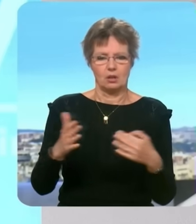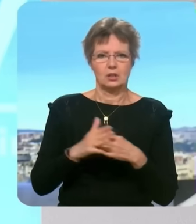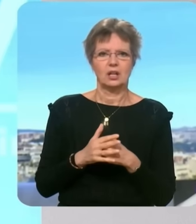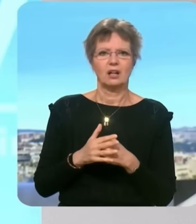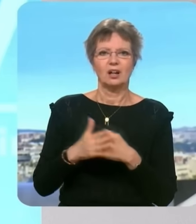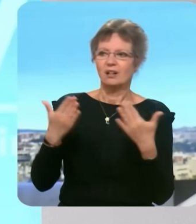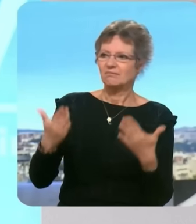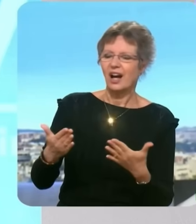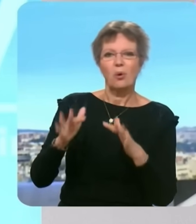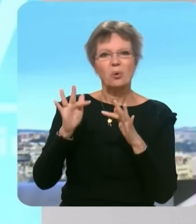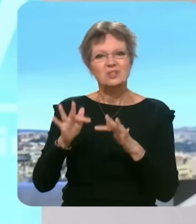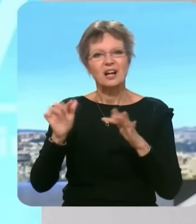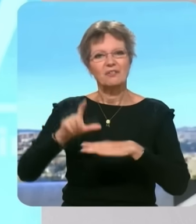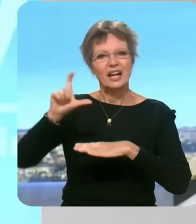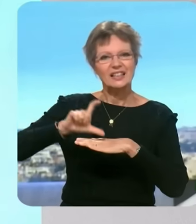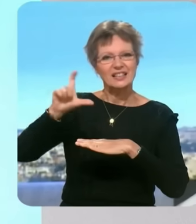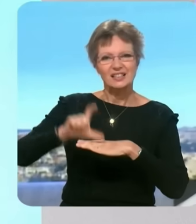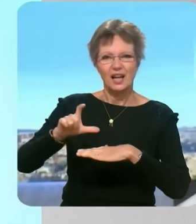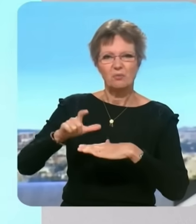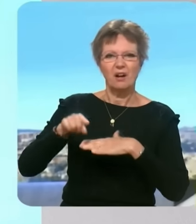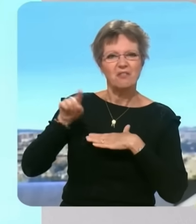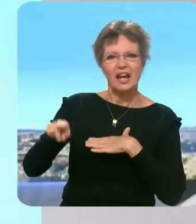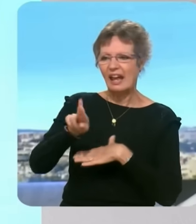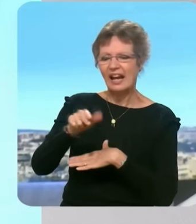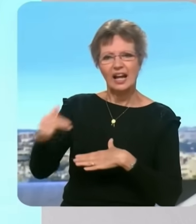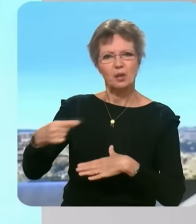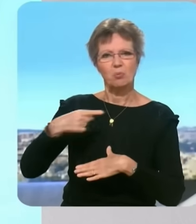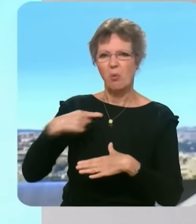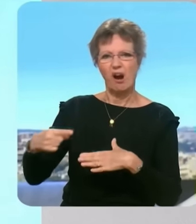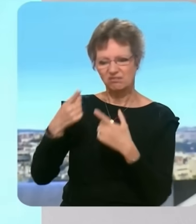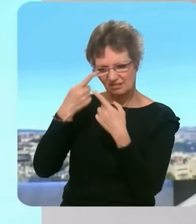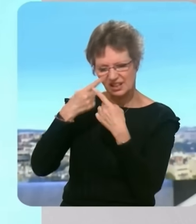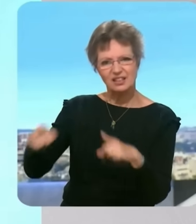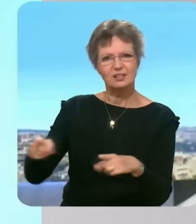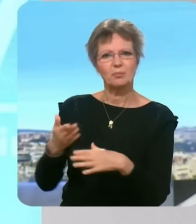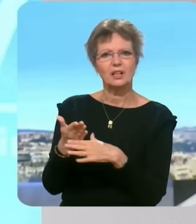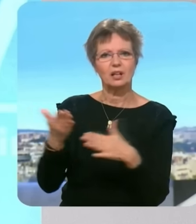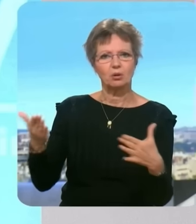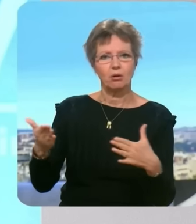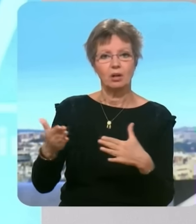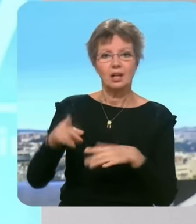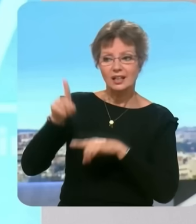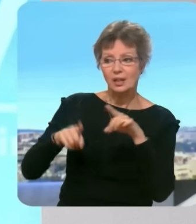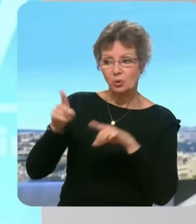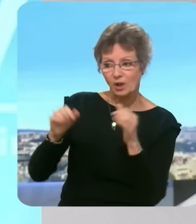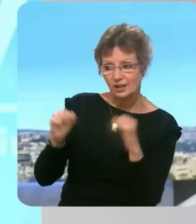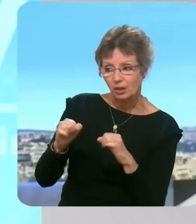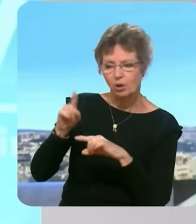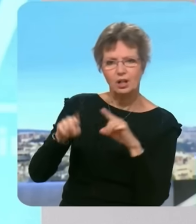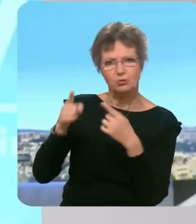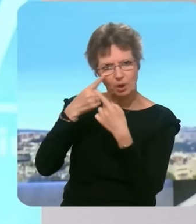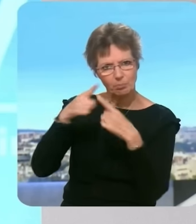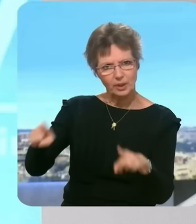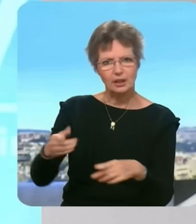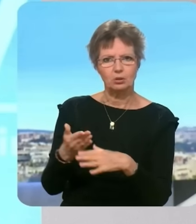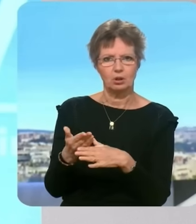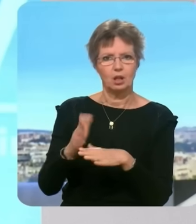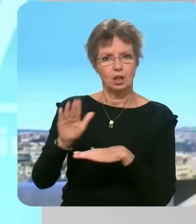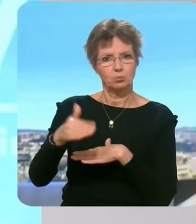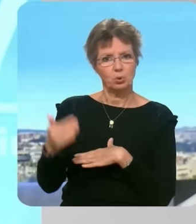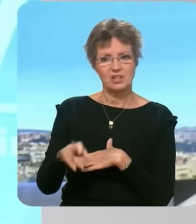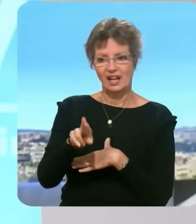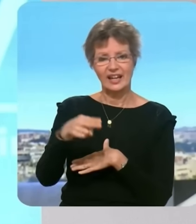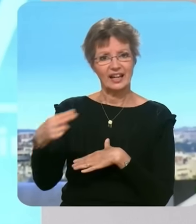civilisation islamique en France. Bref, sur tous ces sujets, notamment, il y en a encore d'autres, il y a des points de convergence, mais il y a des différences, et je pense qu'il faudrait que le Rassemblement